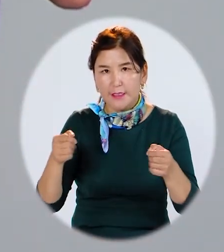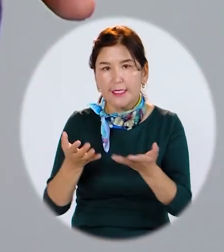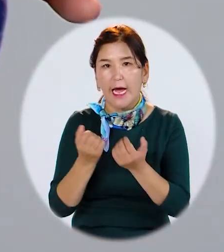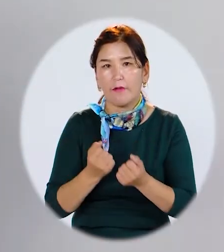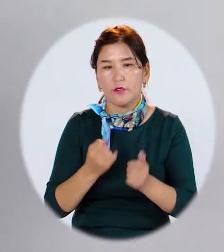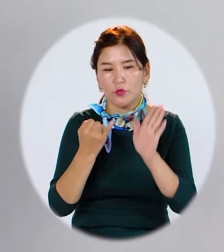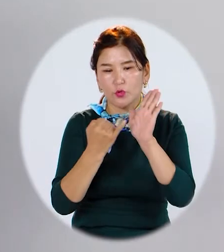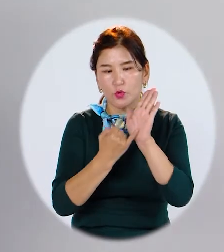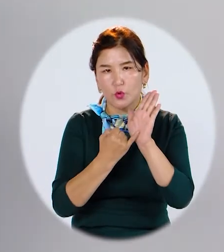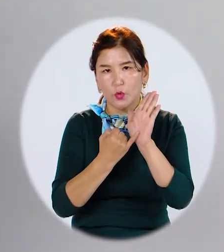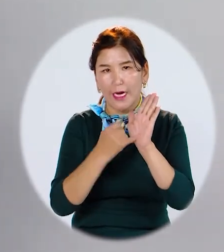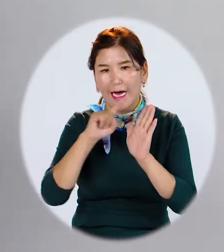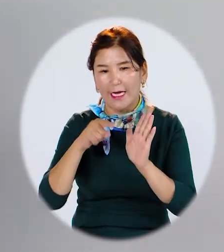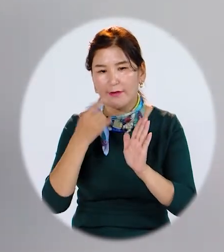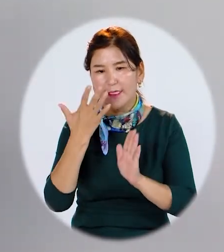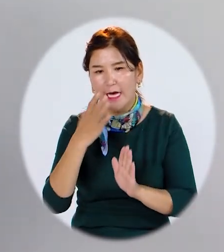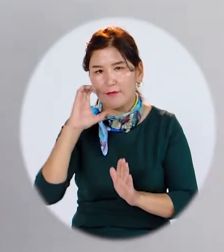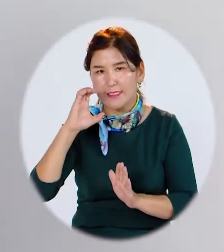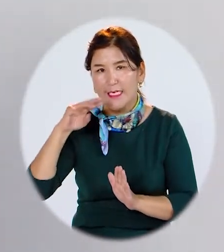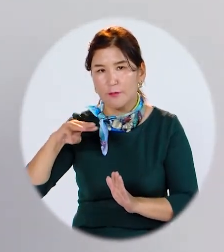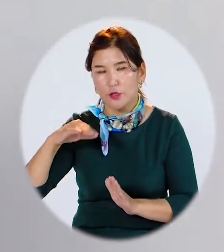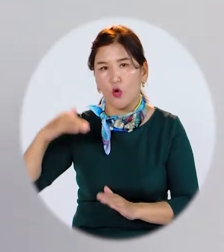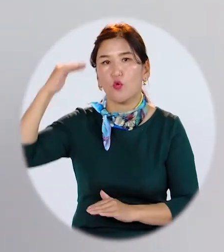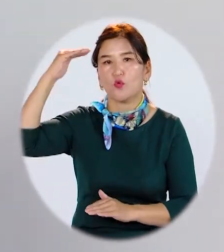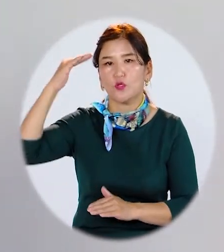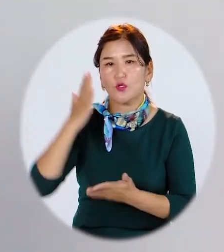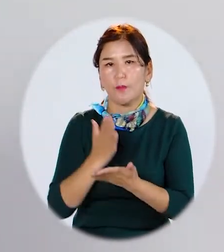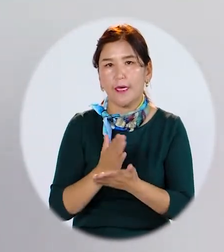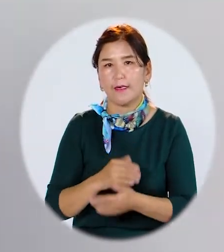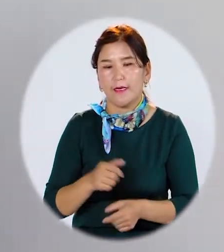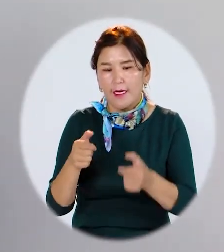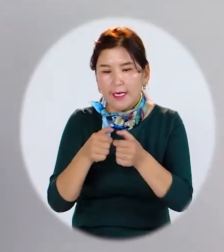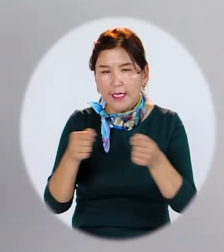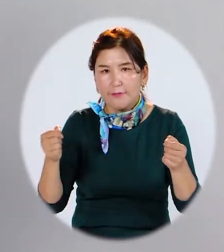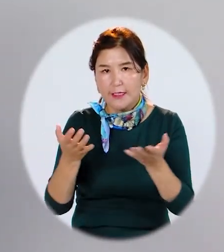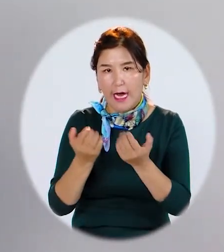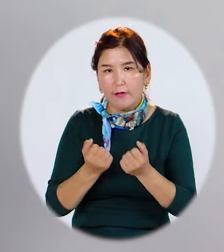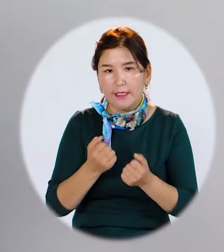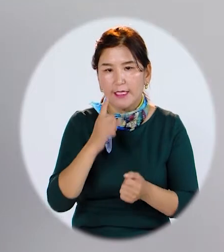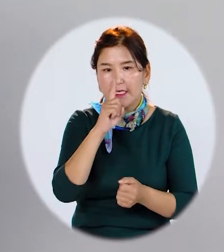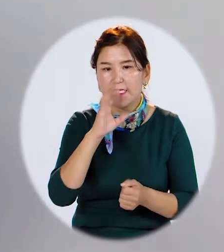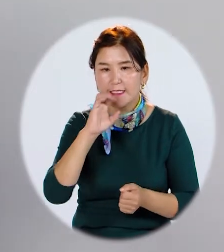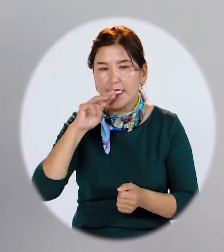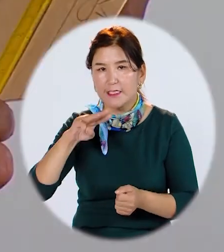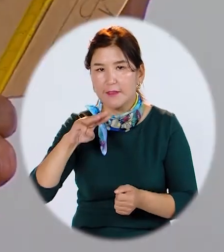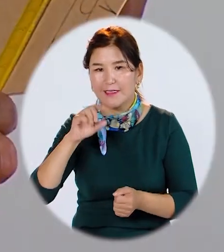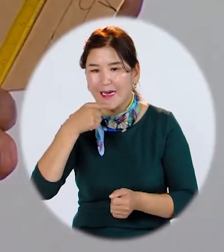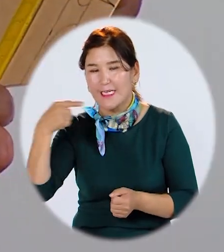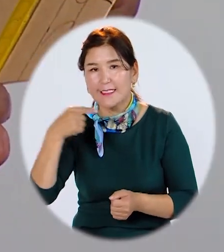өндөр 6.5 см-ийн өндөртэй байна. Одоо энэ хэмжээ авах энэ дээр 1 см-ийг